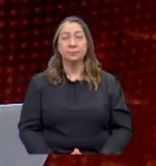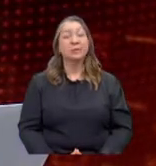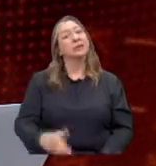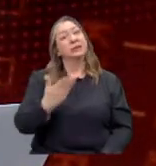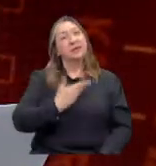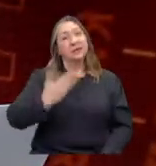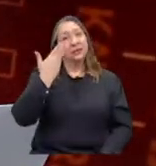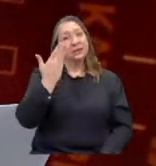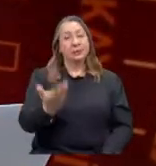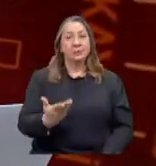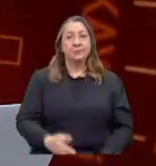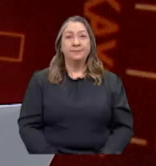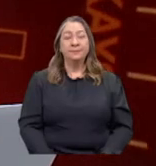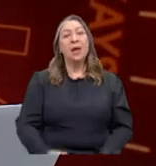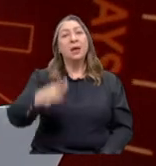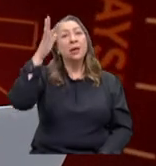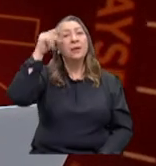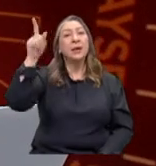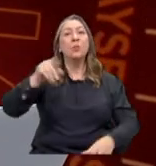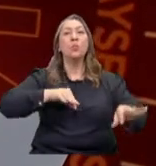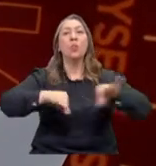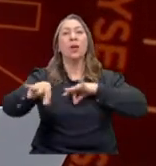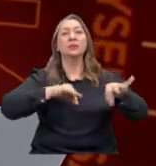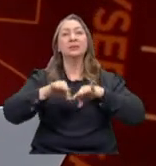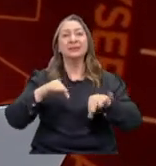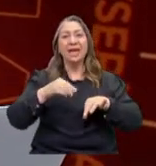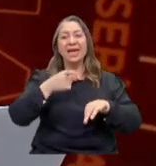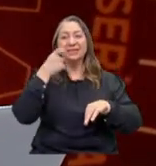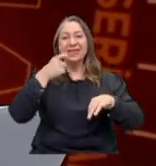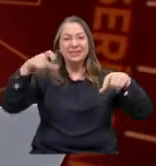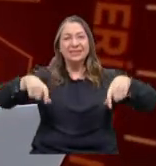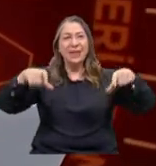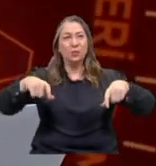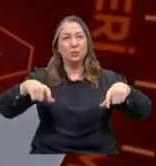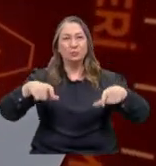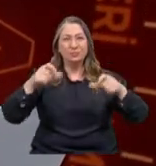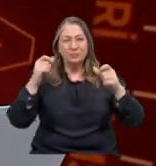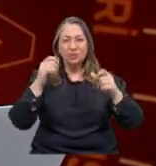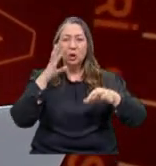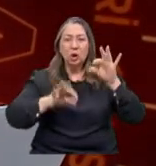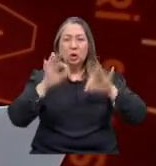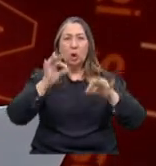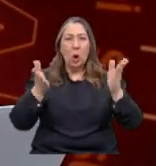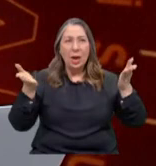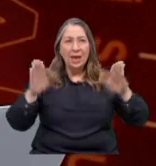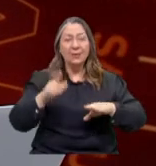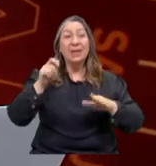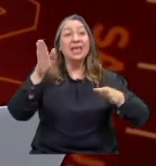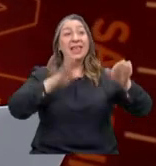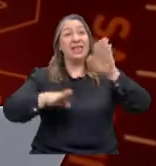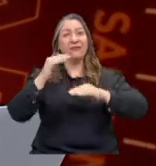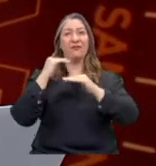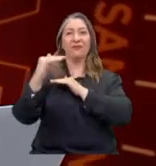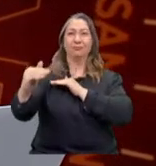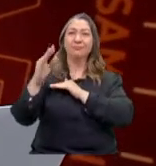Sayın seyirciler, Amerika'da mühendisler eskiyen stadyumu yenilemek için kontrollü yıkım gerçekleştirdi. Yıkım